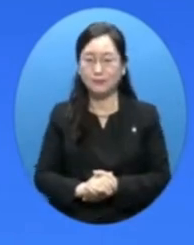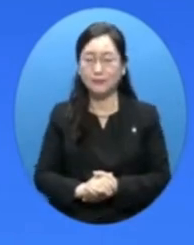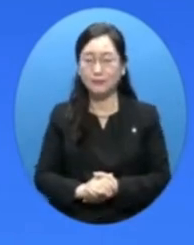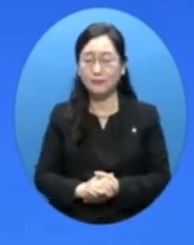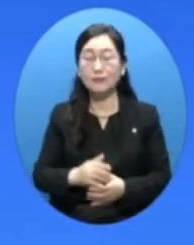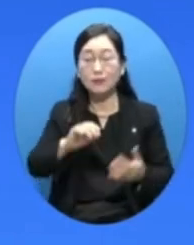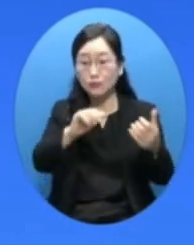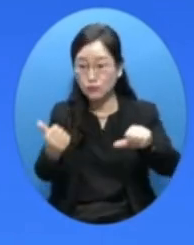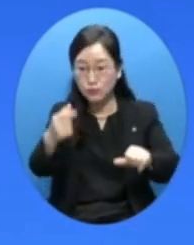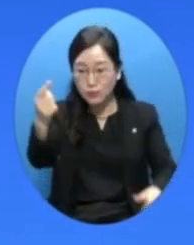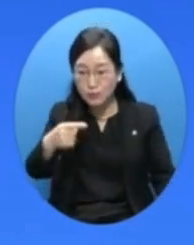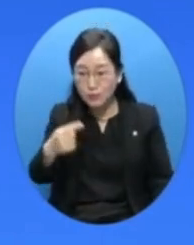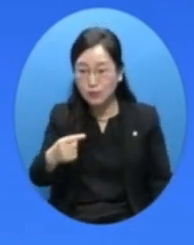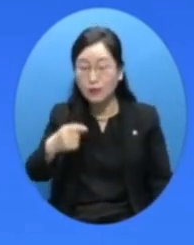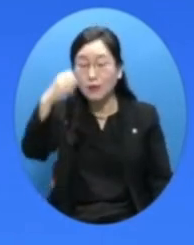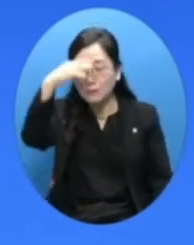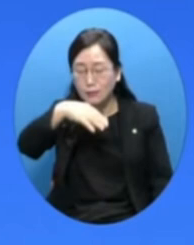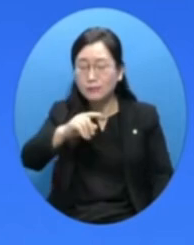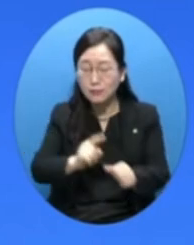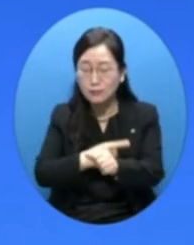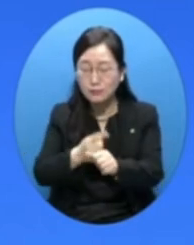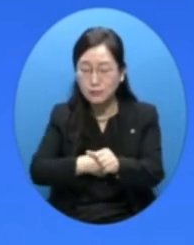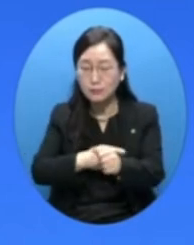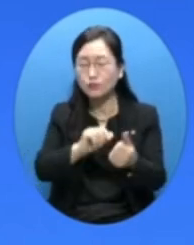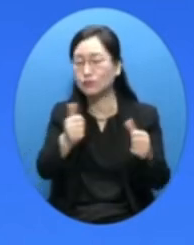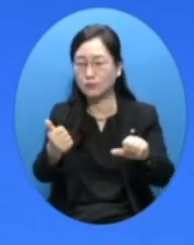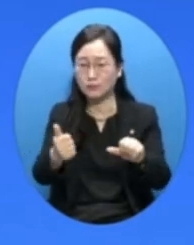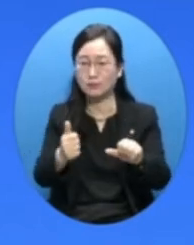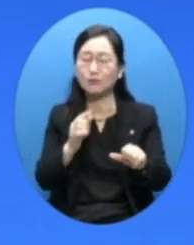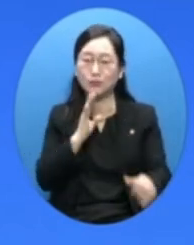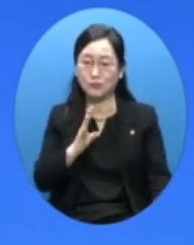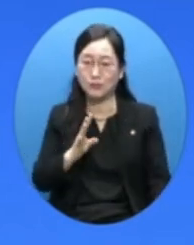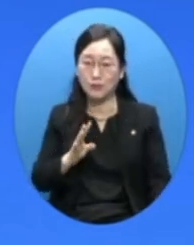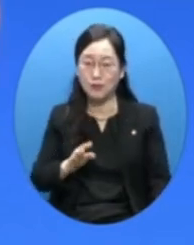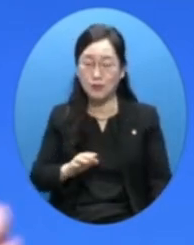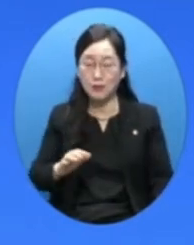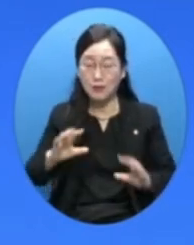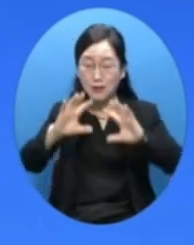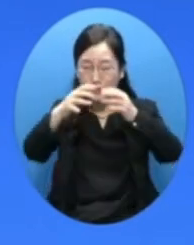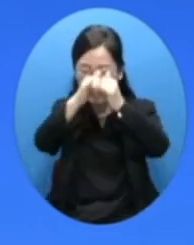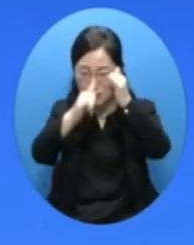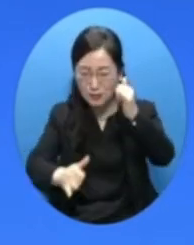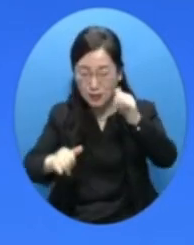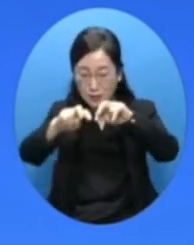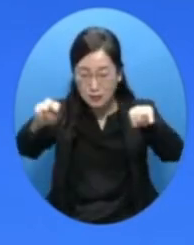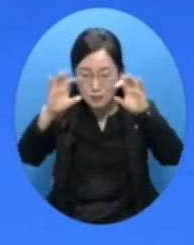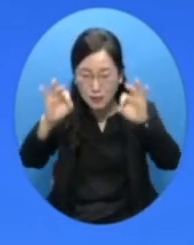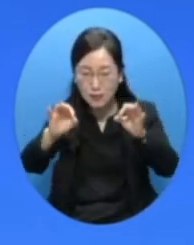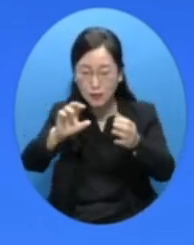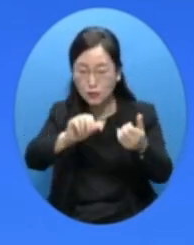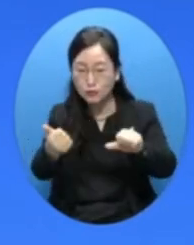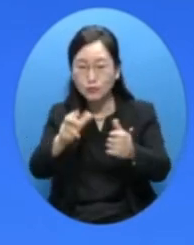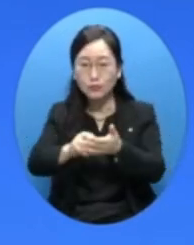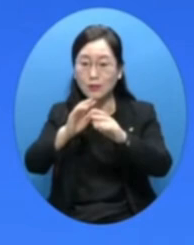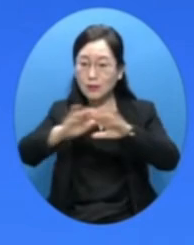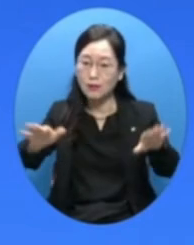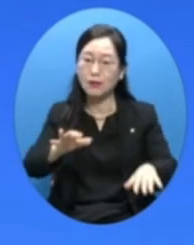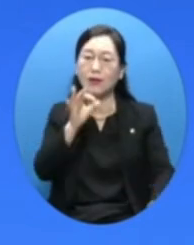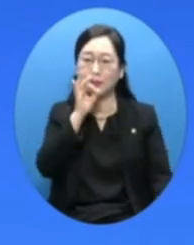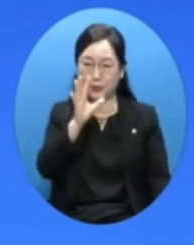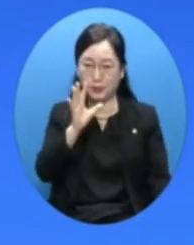그냥 죽음이다 보면 죽음을 운명으로 받아들이게 되는 것입니다. 인류상 그 누구도 이 죽음의 문제를 해결하지 못했는데